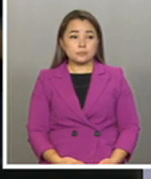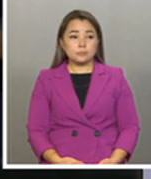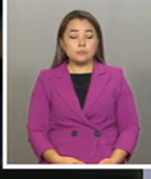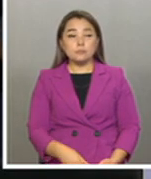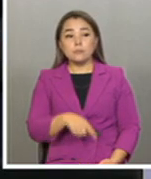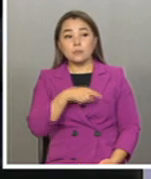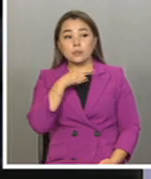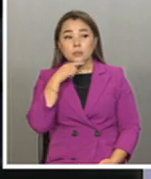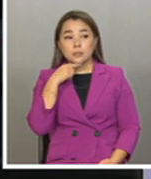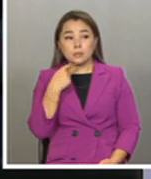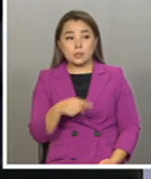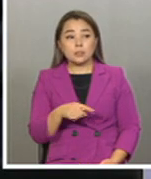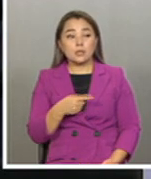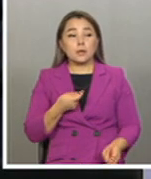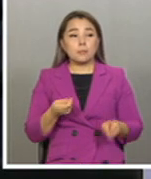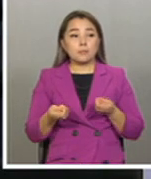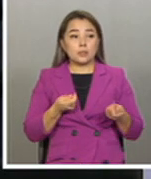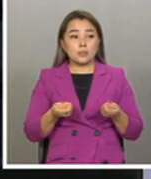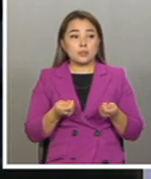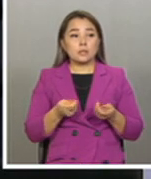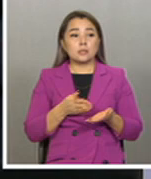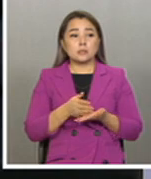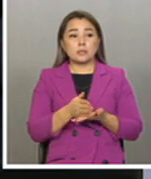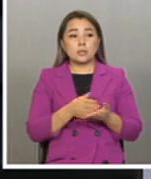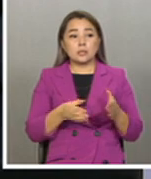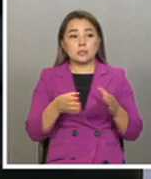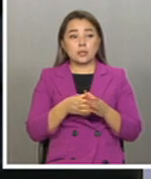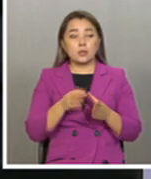Ресейдегі билік те саяси